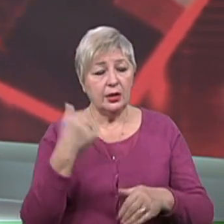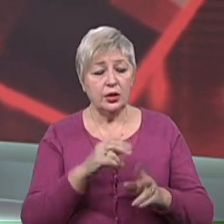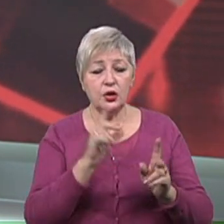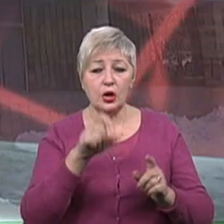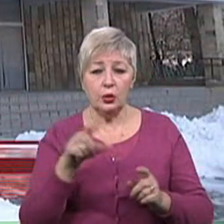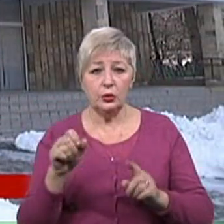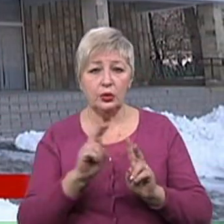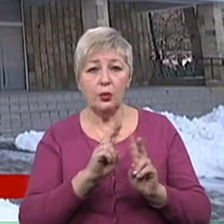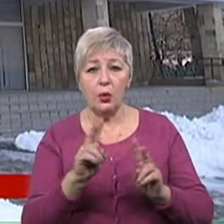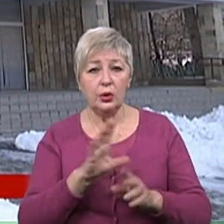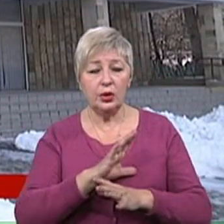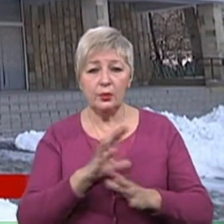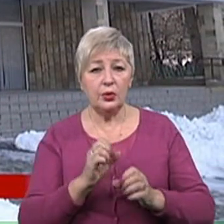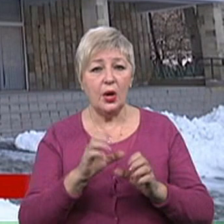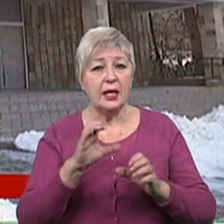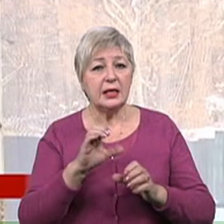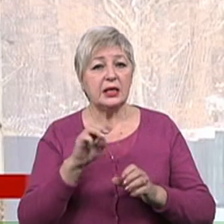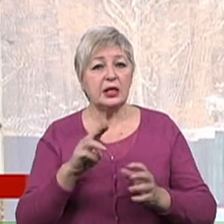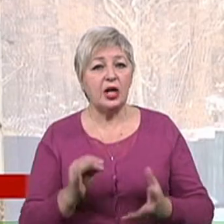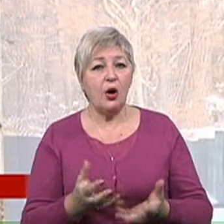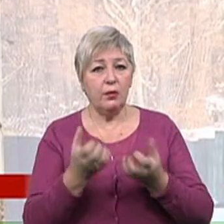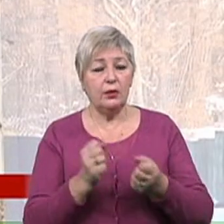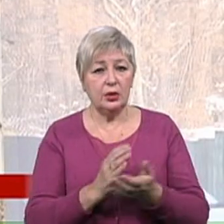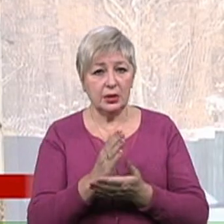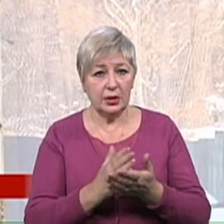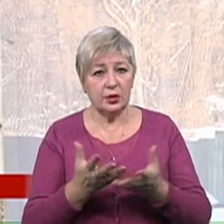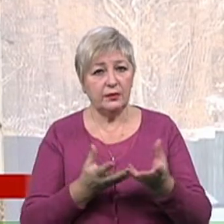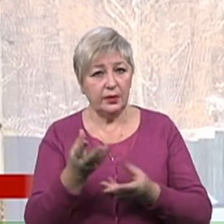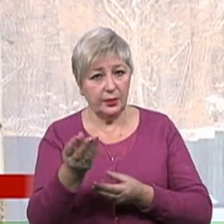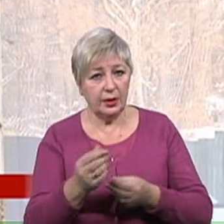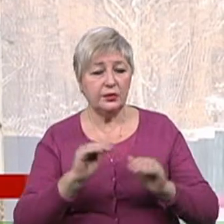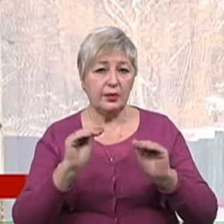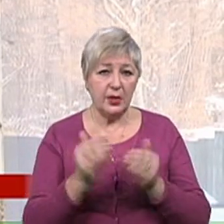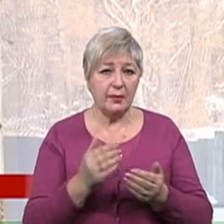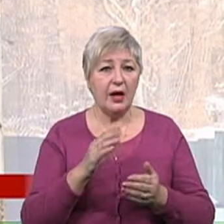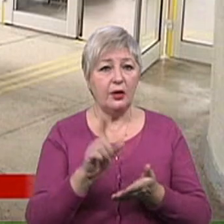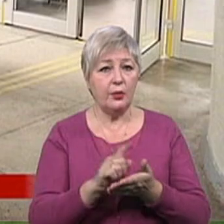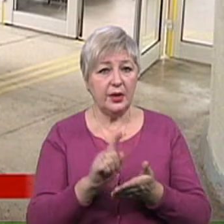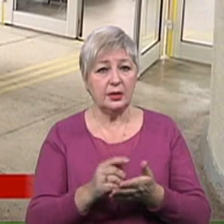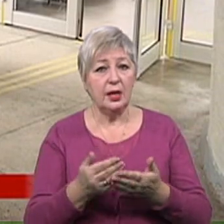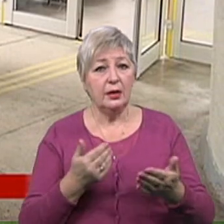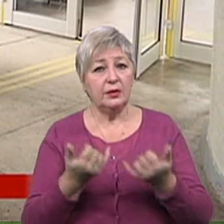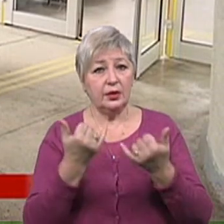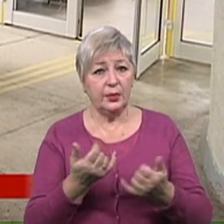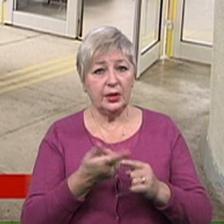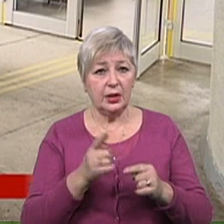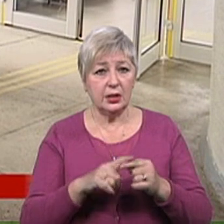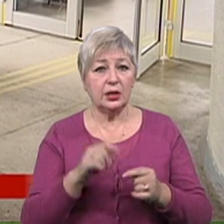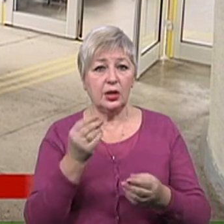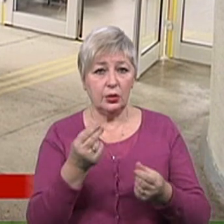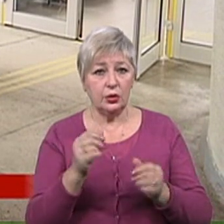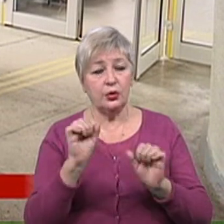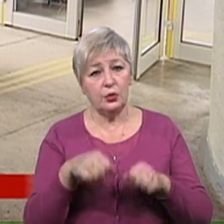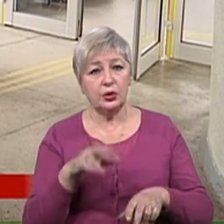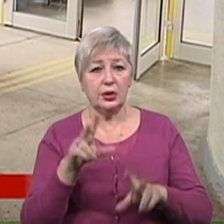страхового стажу, отримували так звані соціальні виплати у розмірі мінімальної пенсії. Відтепер на ці гроші можуть розраховувати